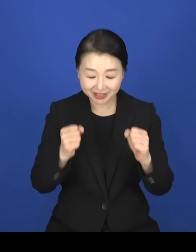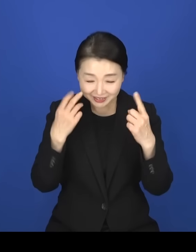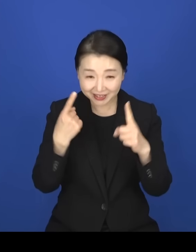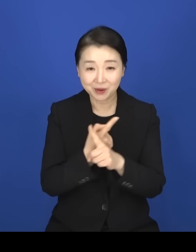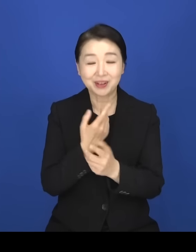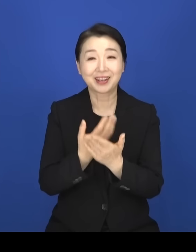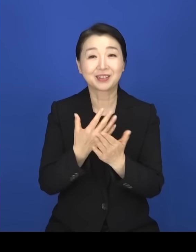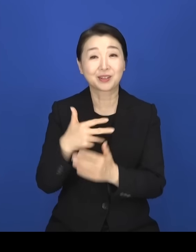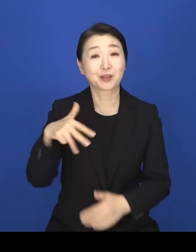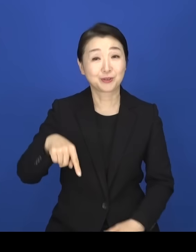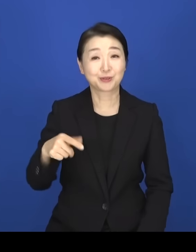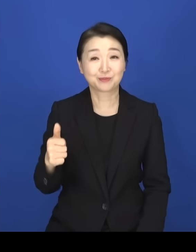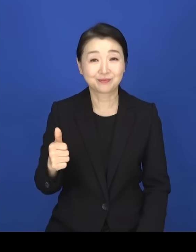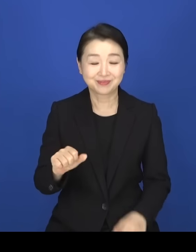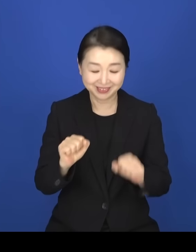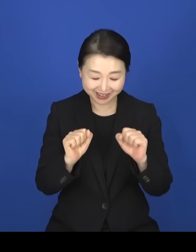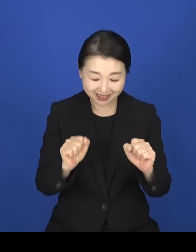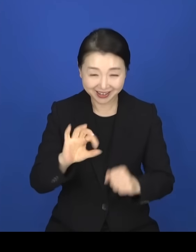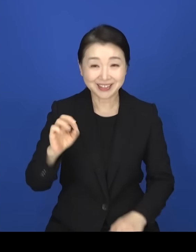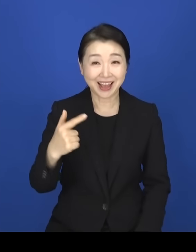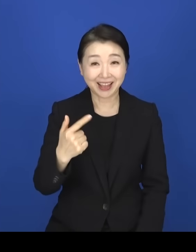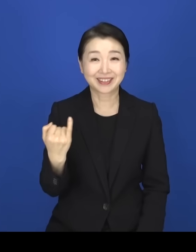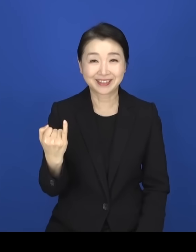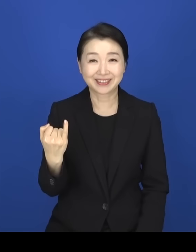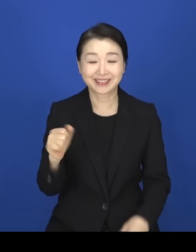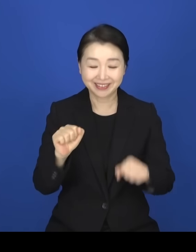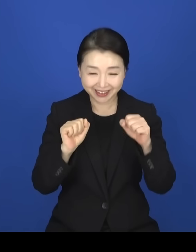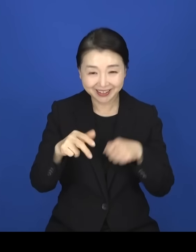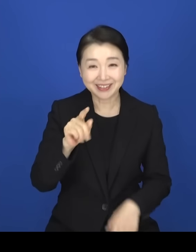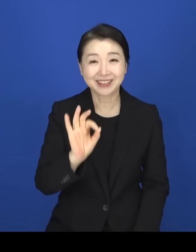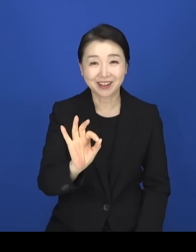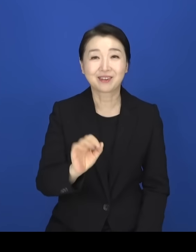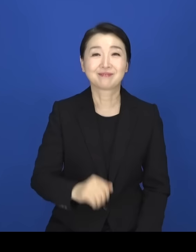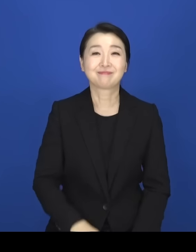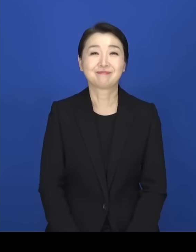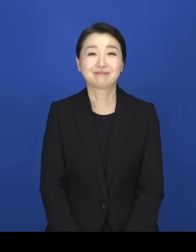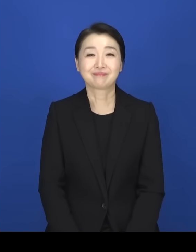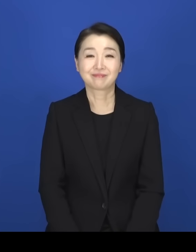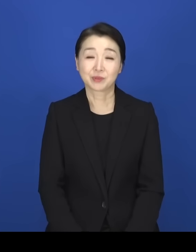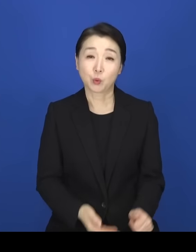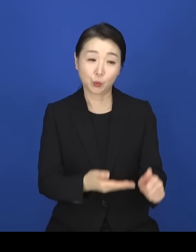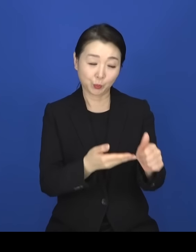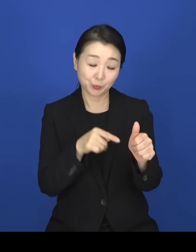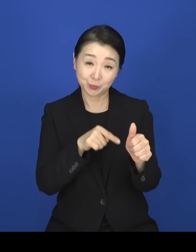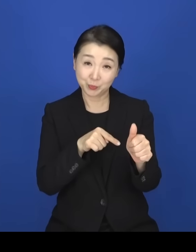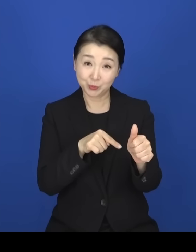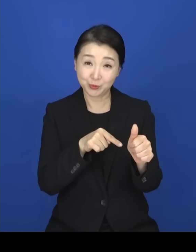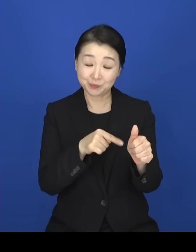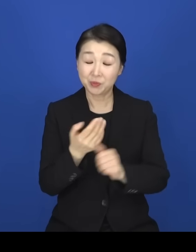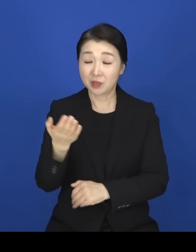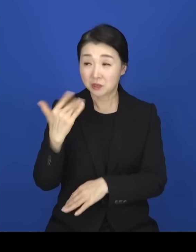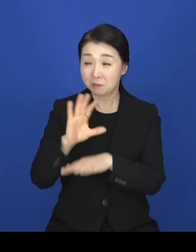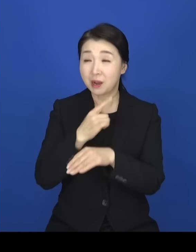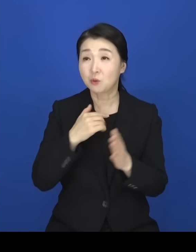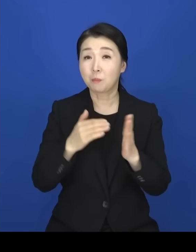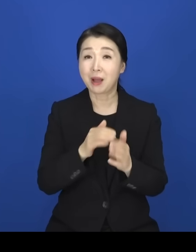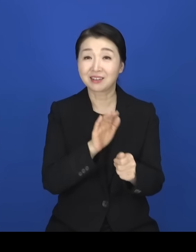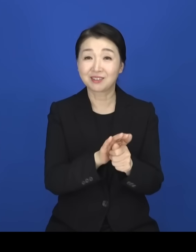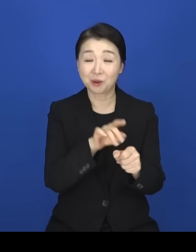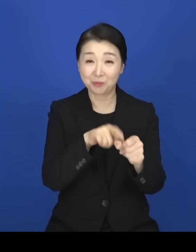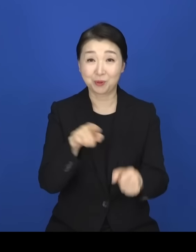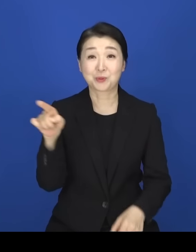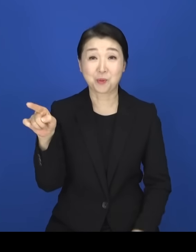안녕하세요. 새롭게 와서서 주영훈입니다. 안녕하세요. 안수지입니다. 안녕하세요. 정몽균입니다. 오늘 출연자는요, 지난번 저희 방송 출연했던 분을